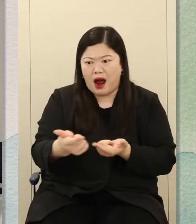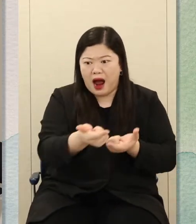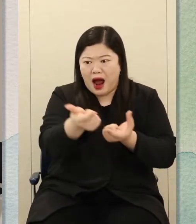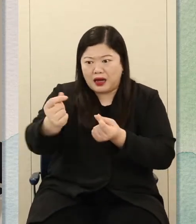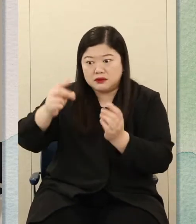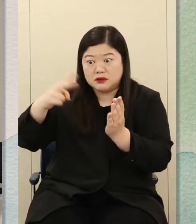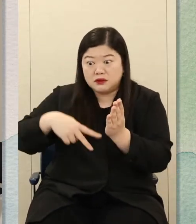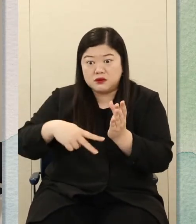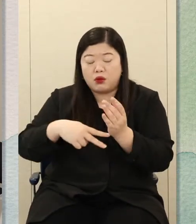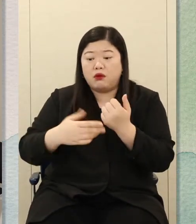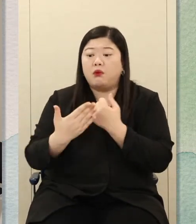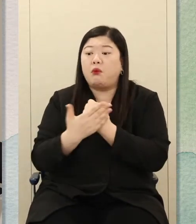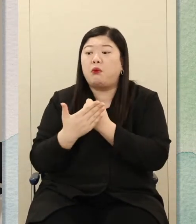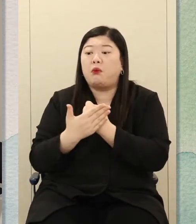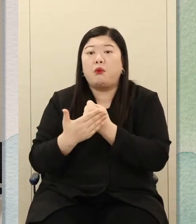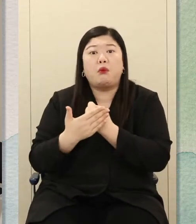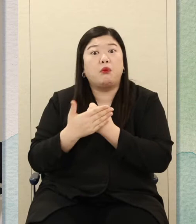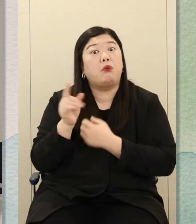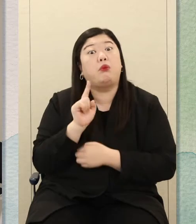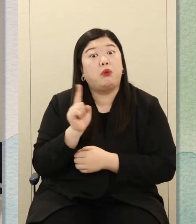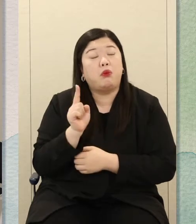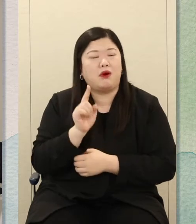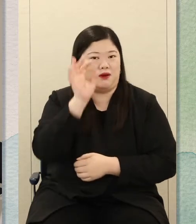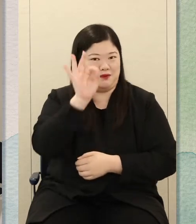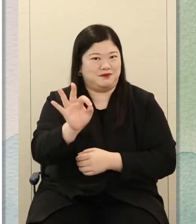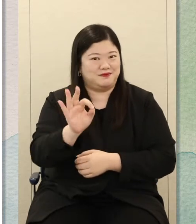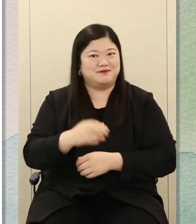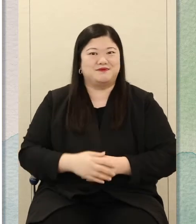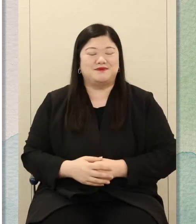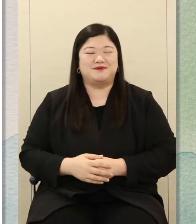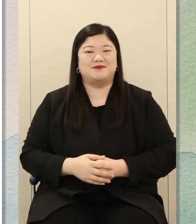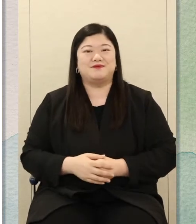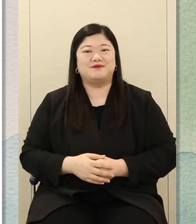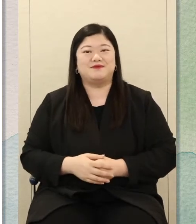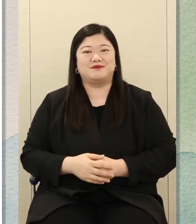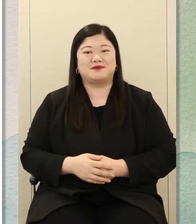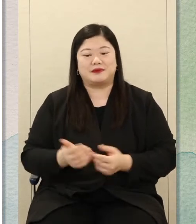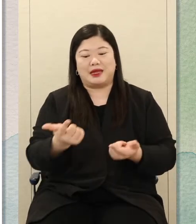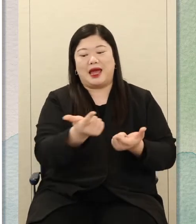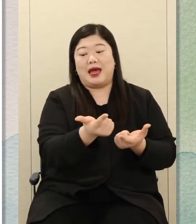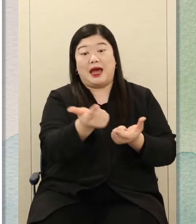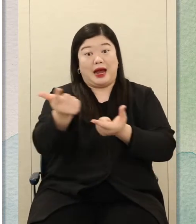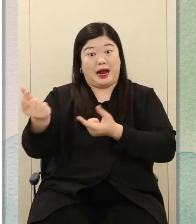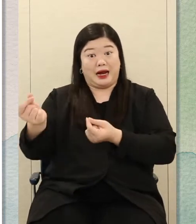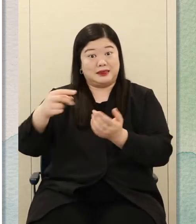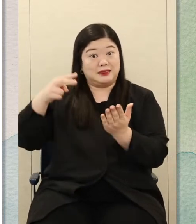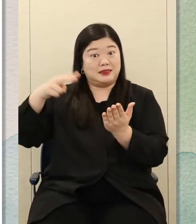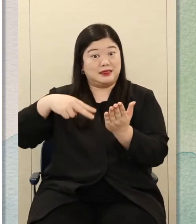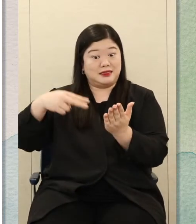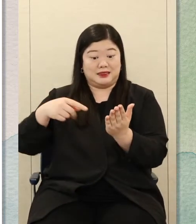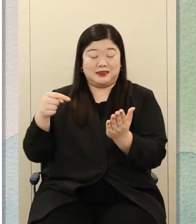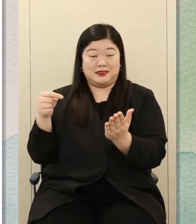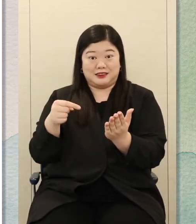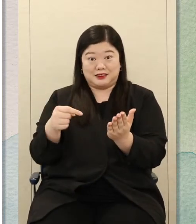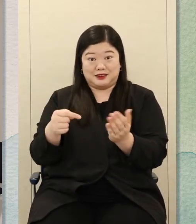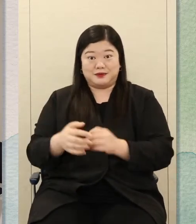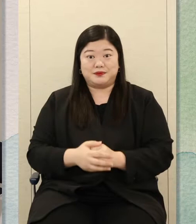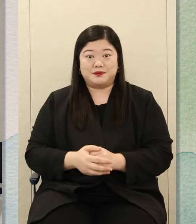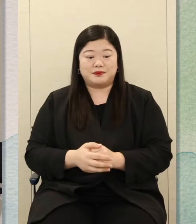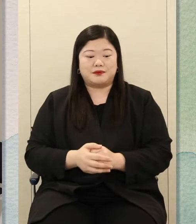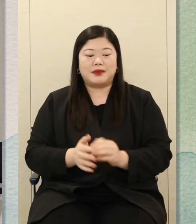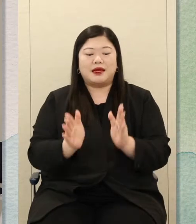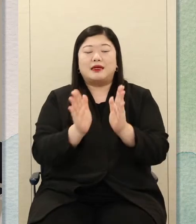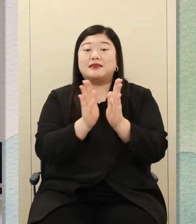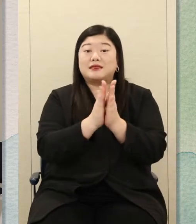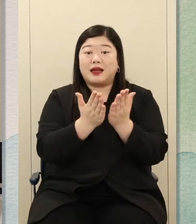좋은지 예, 그런 얘기를 좀 말씀드려보면요. 예, 같이 읽기는 예, 먼저 책의